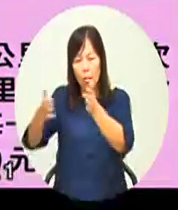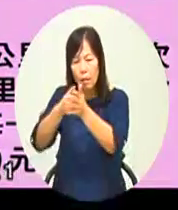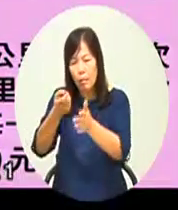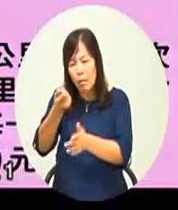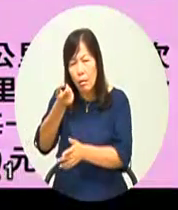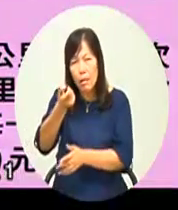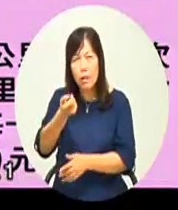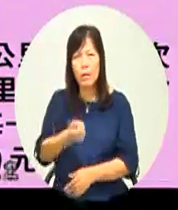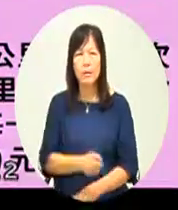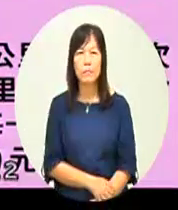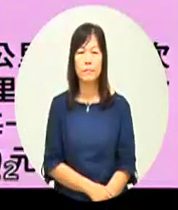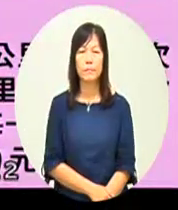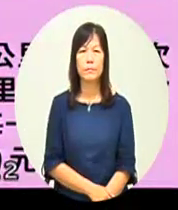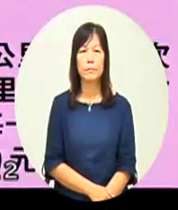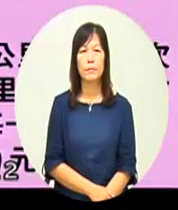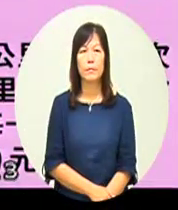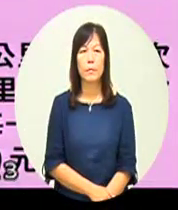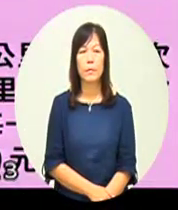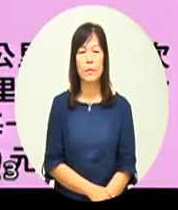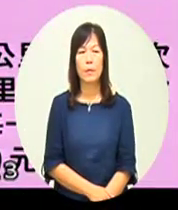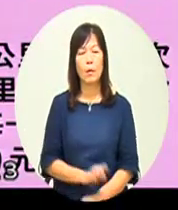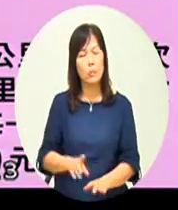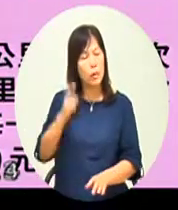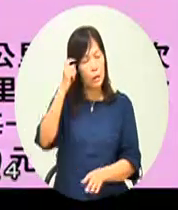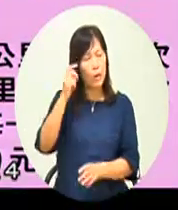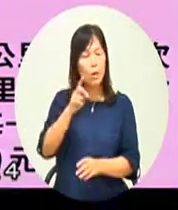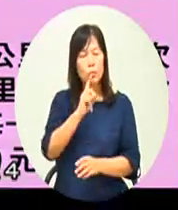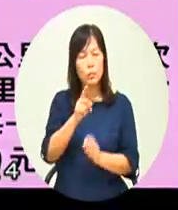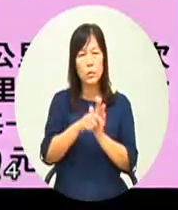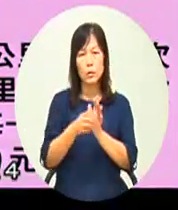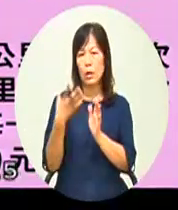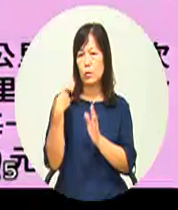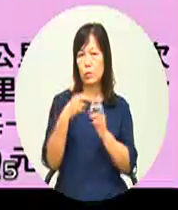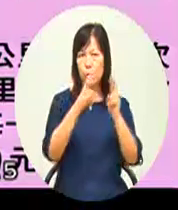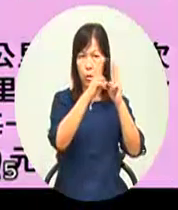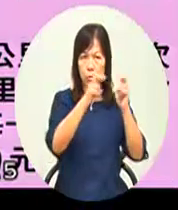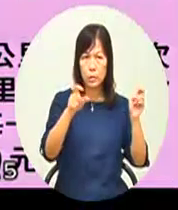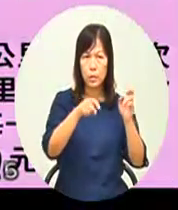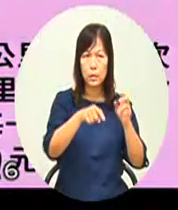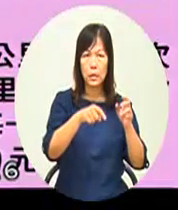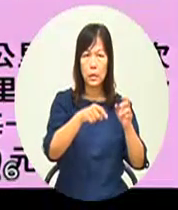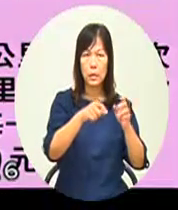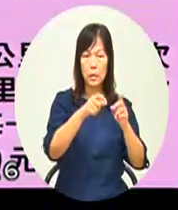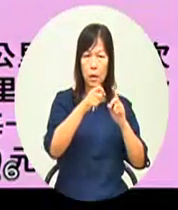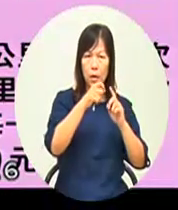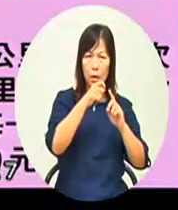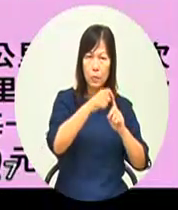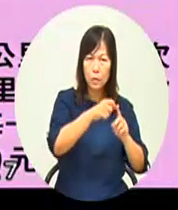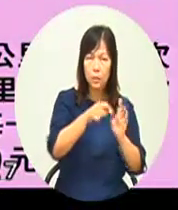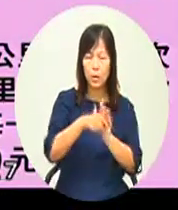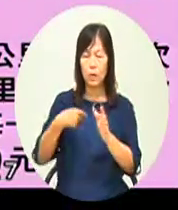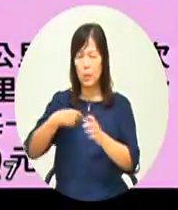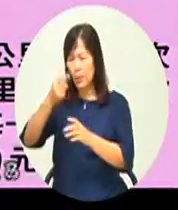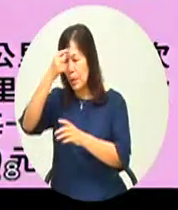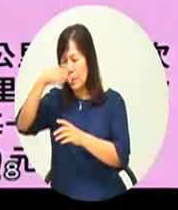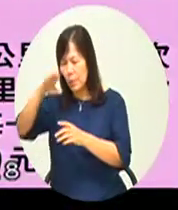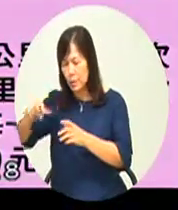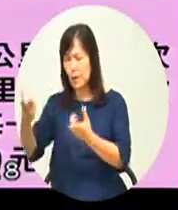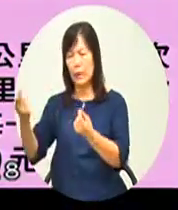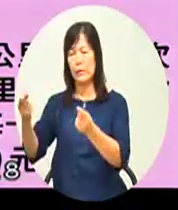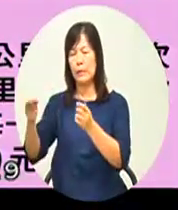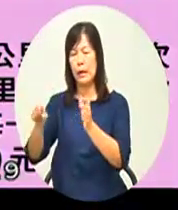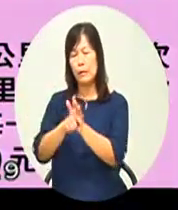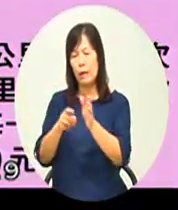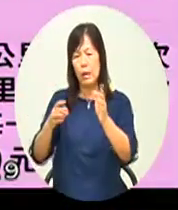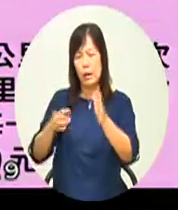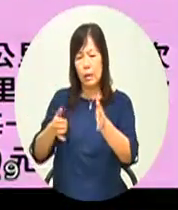哦。那本席在这边讲说，还有我们的旧城县的文化公车，跟我们凤山一样，非常的惨淡经